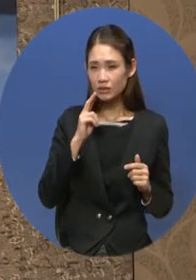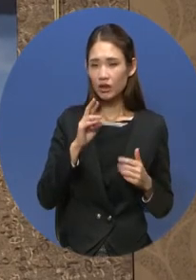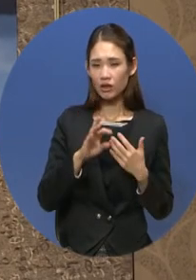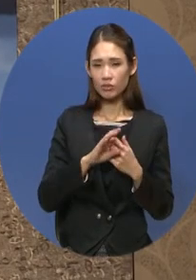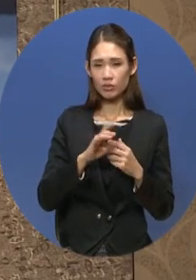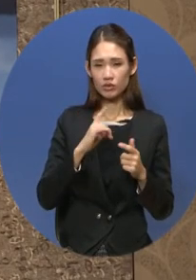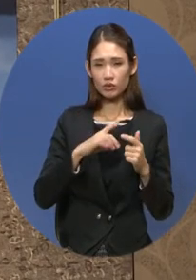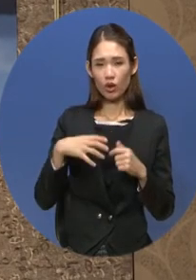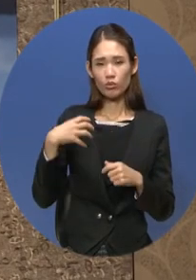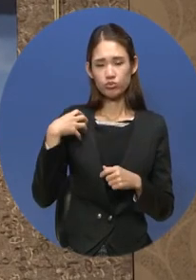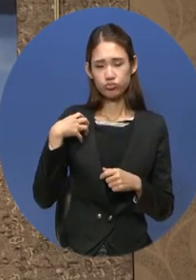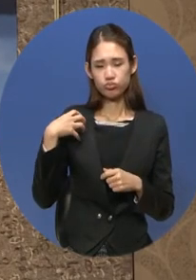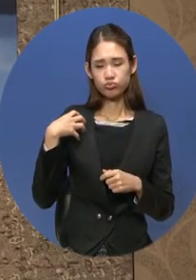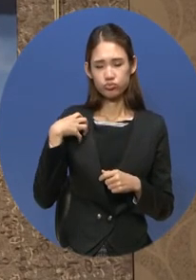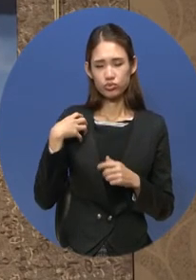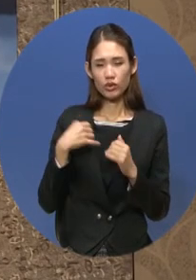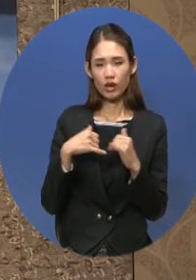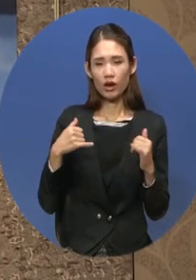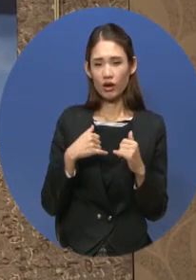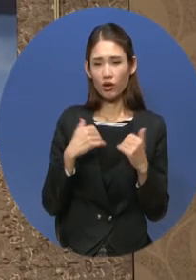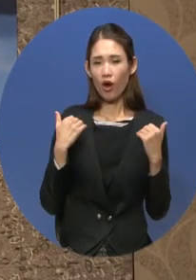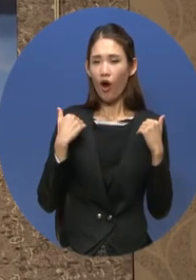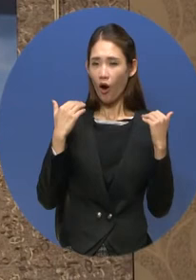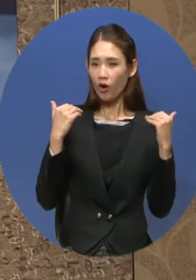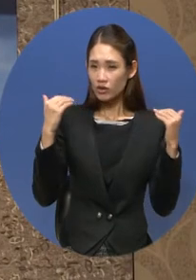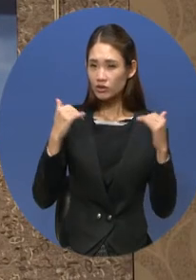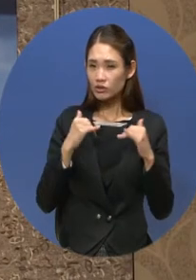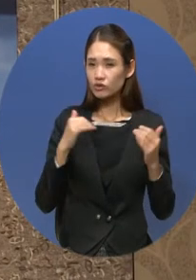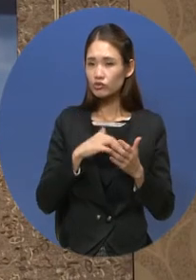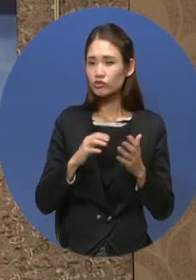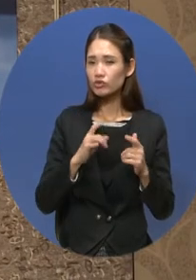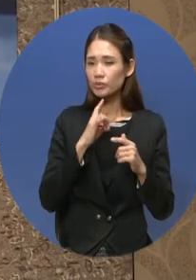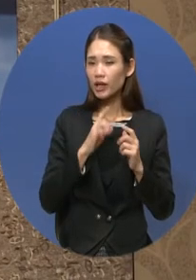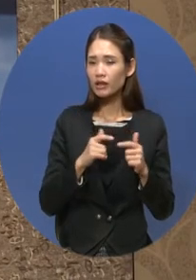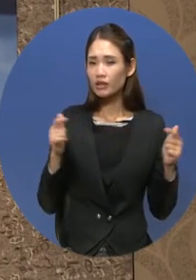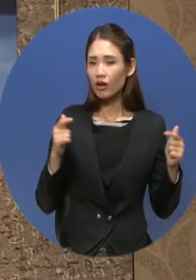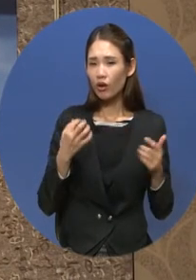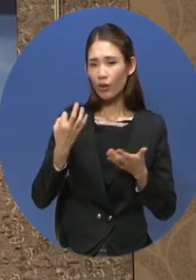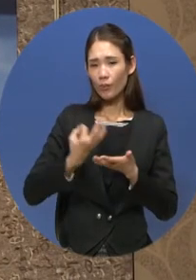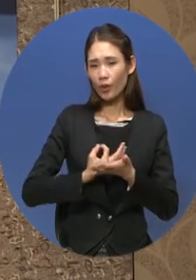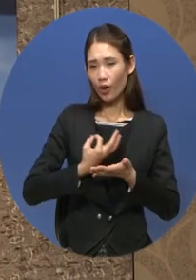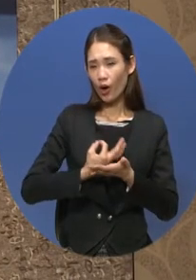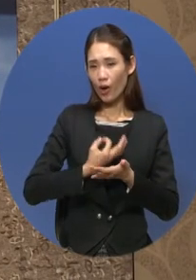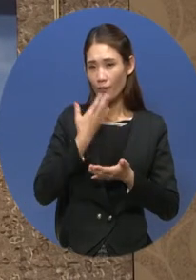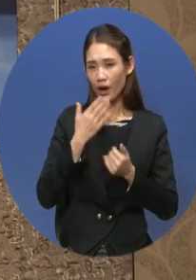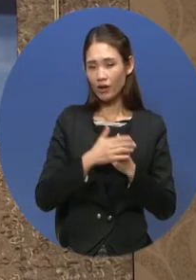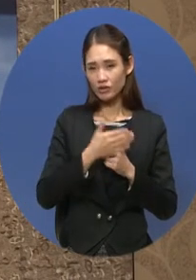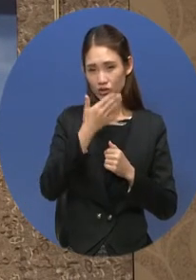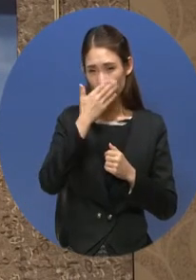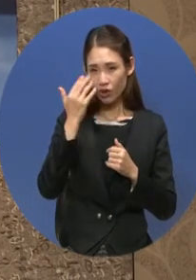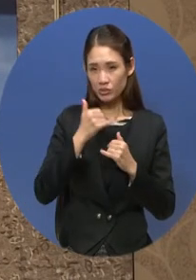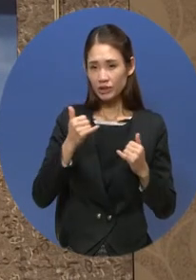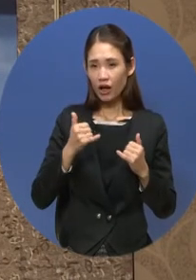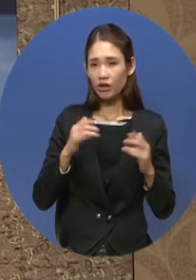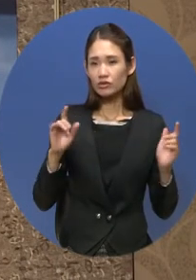더 부양해야 될그 어른들이 많아지고, 돈을 벌을 수 있는 젊은 사람들이 없어지는 거예요. 그렇게